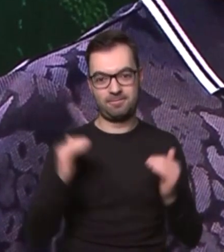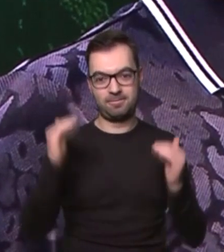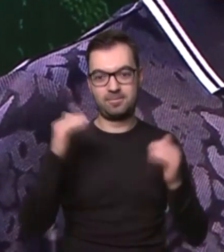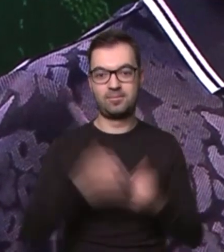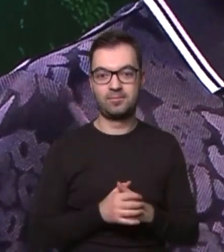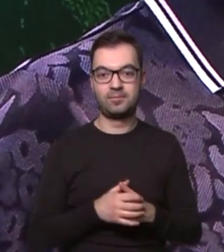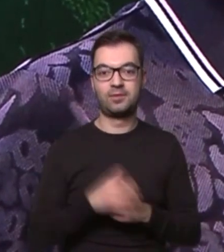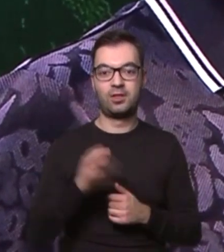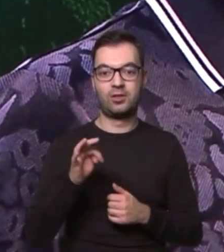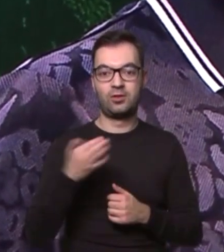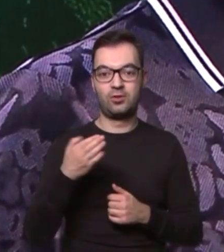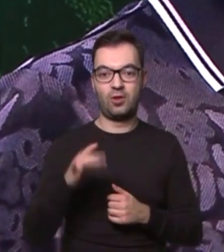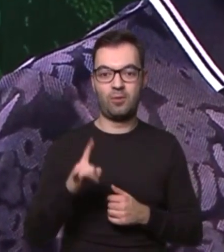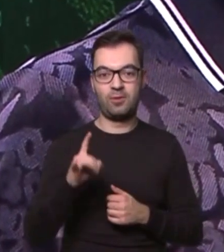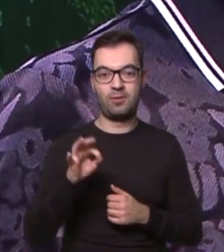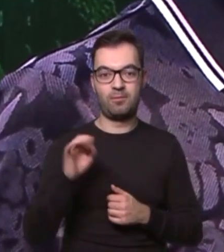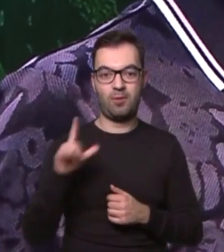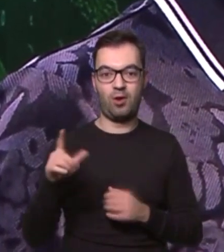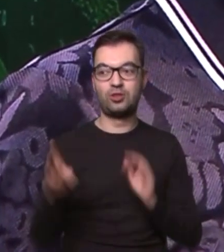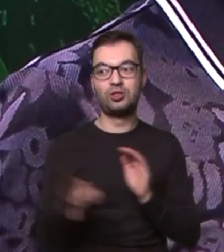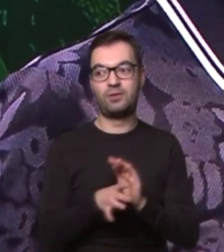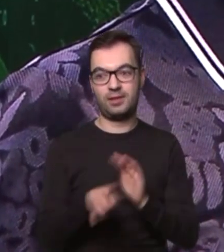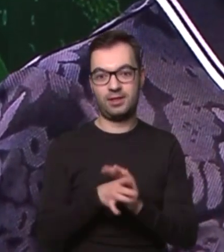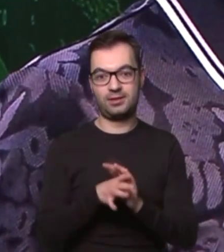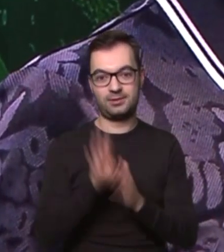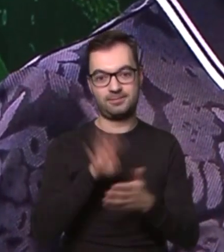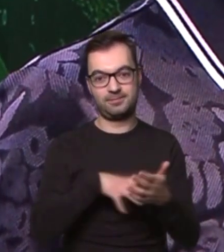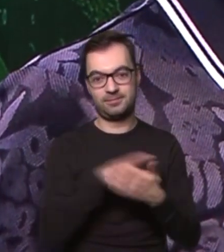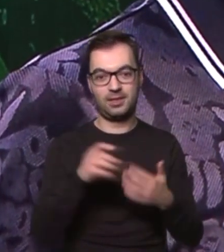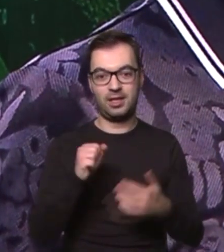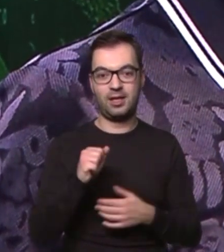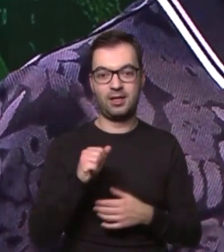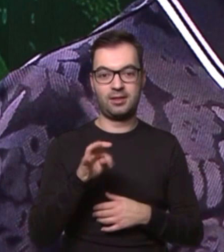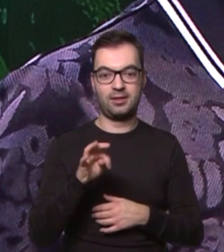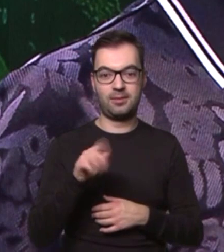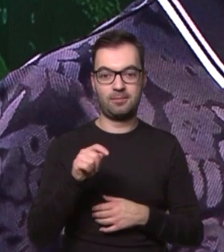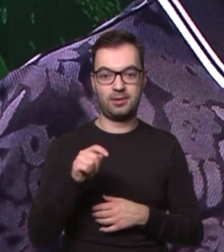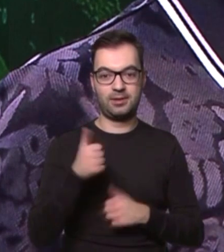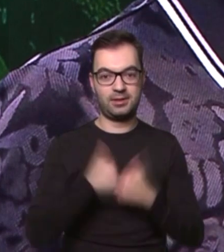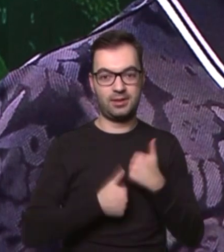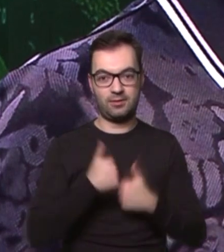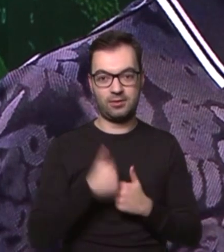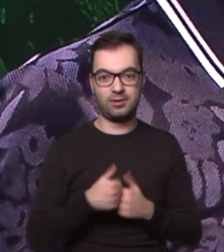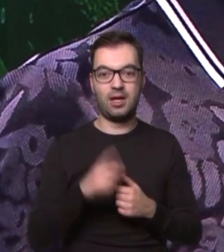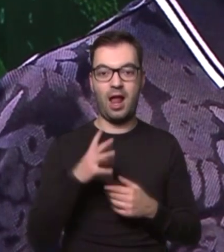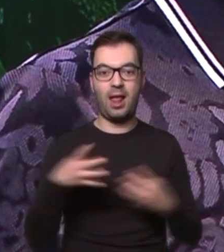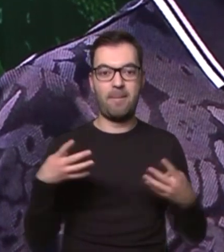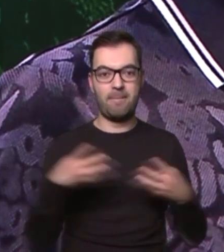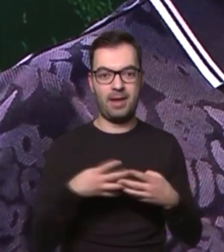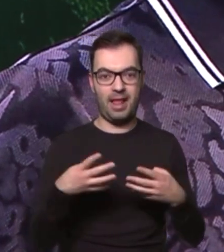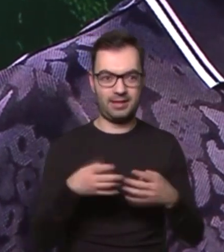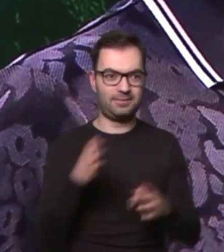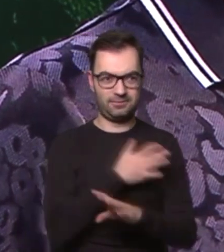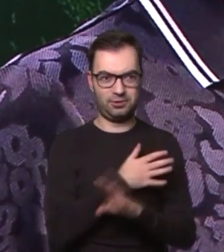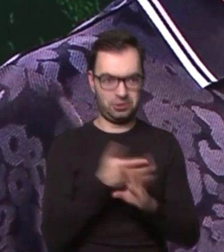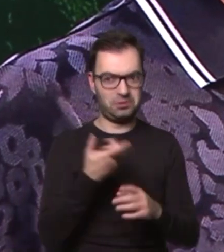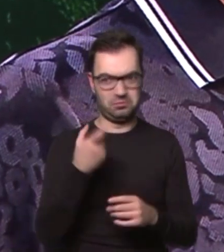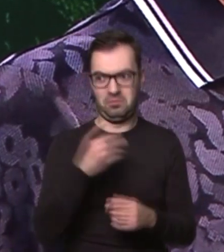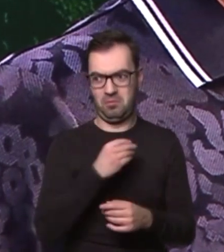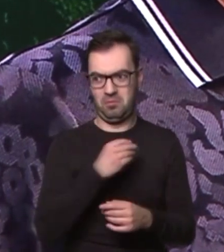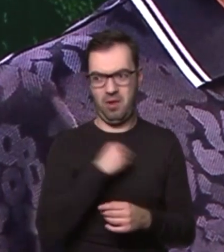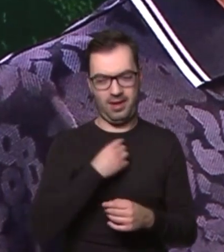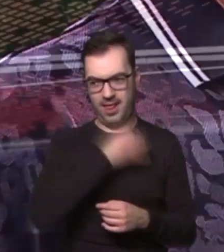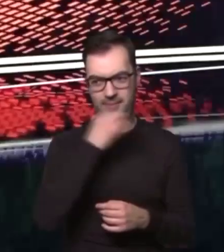mówiłam, bo jednak Tommy Paul jest to 19 zawodnik w rankingu ATP. Natomiast bilans spotkań był korzystny dla Huberta, 3-0